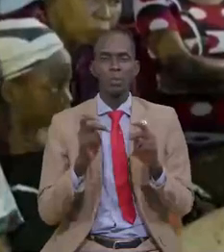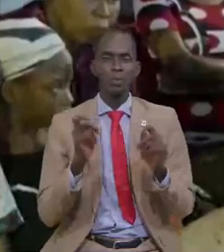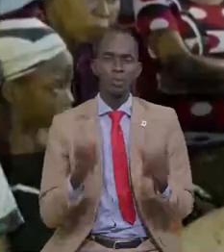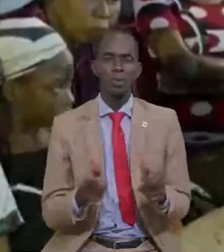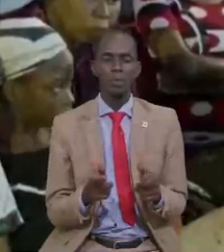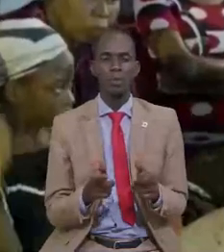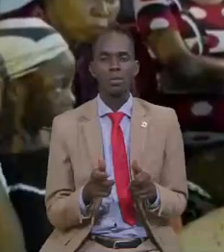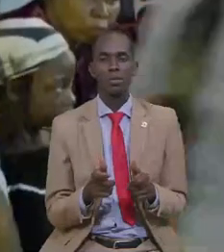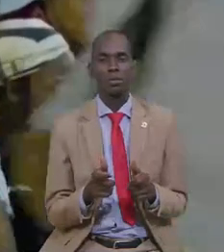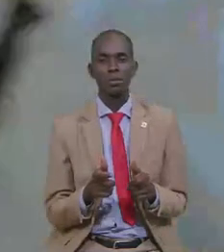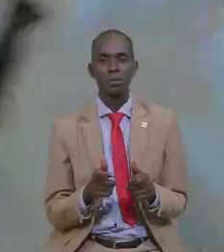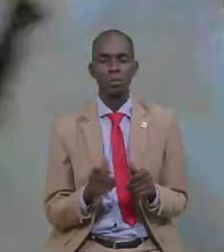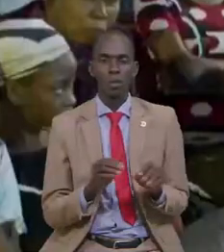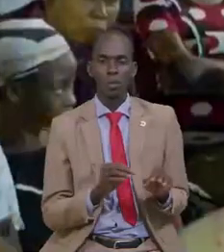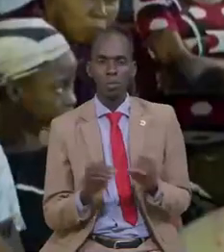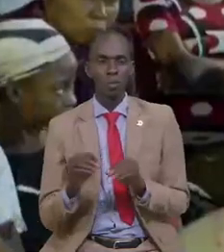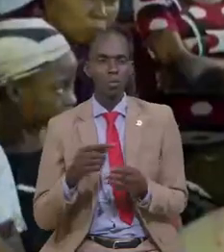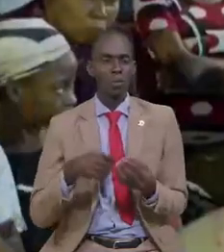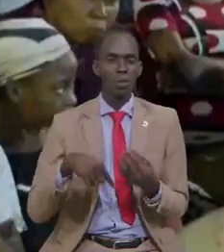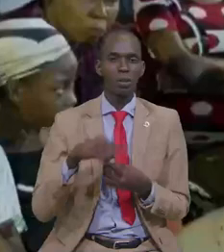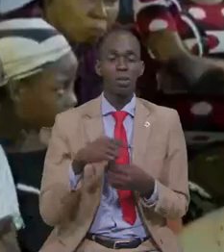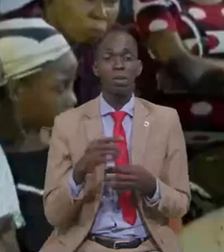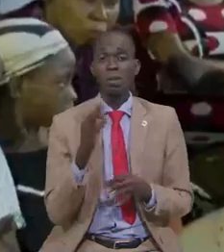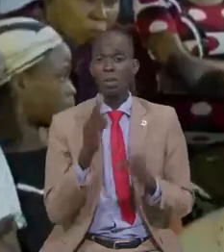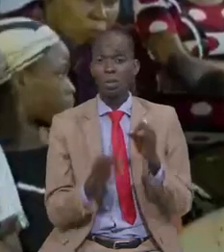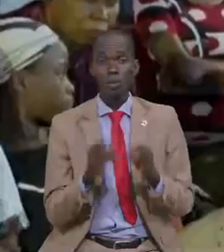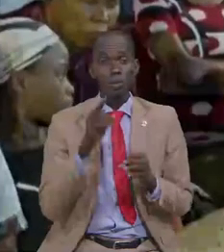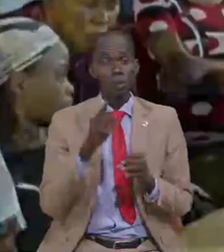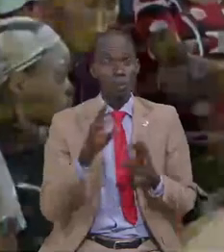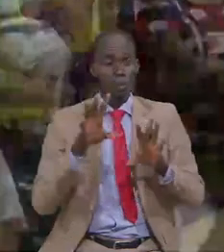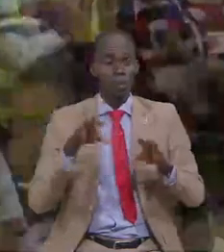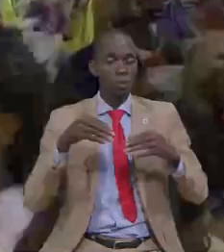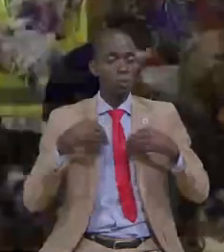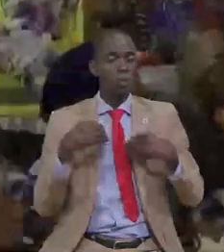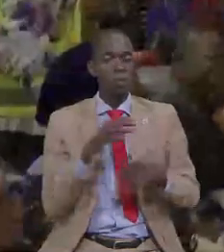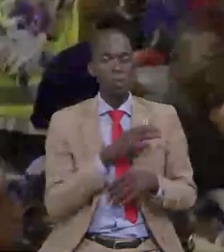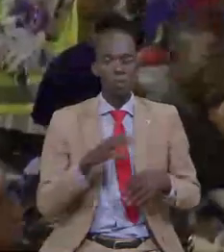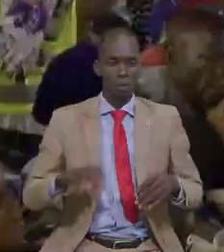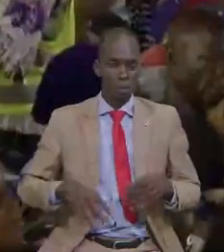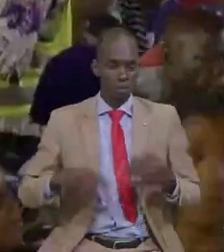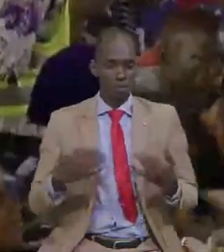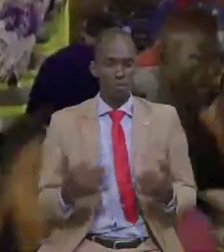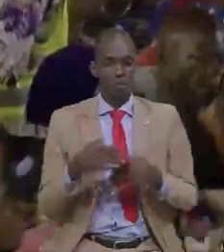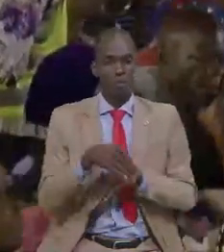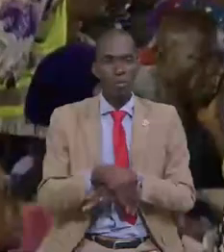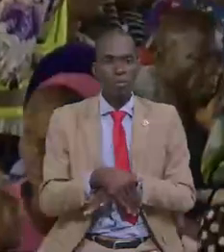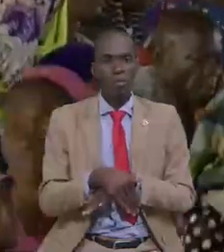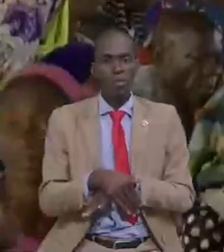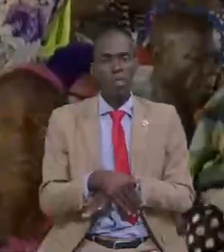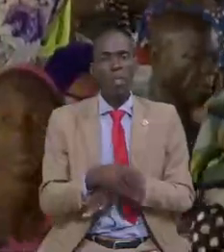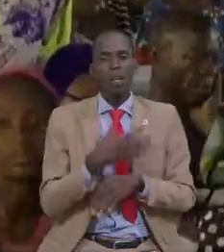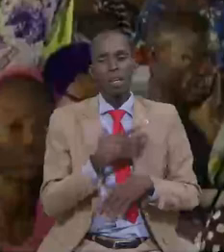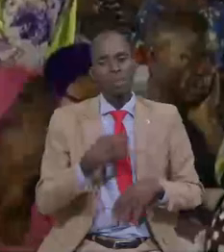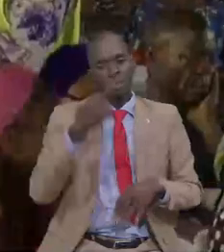Aidez-nous à prendre le nom et les coordonnées de ceux